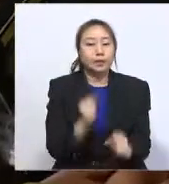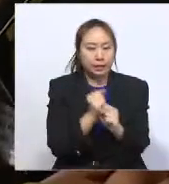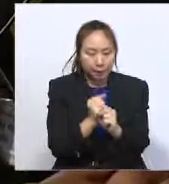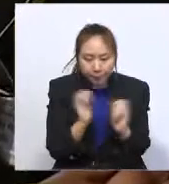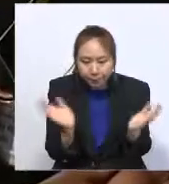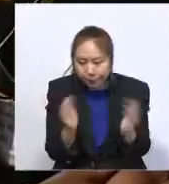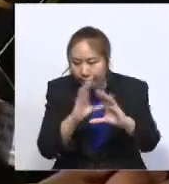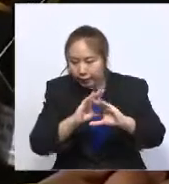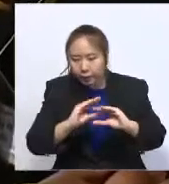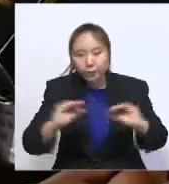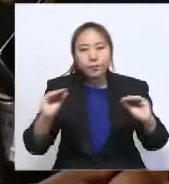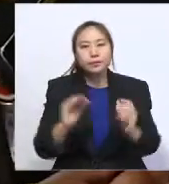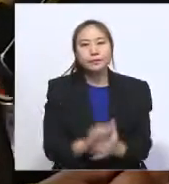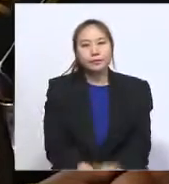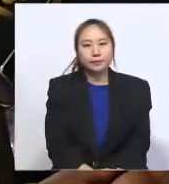สงบนะ